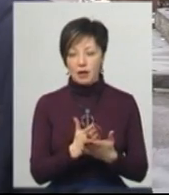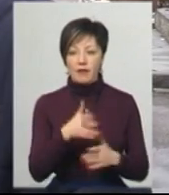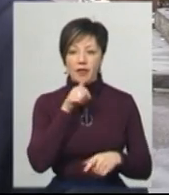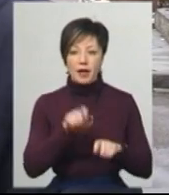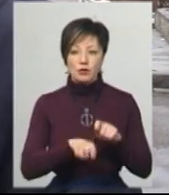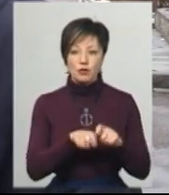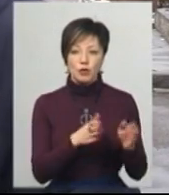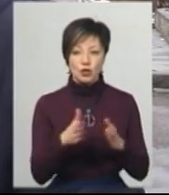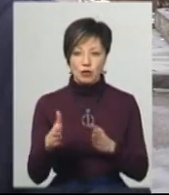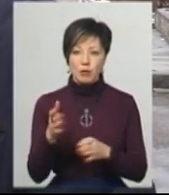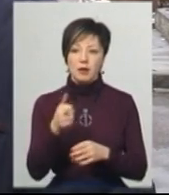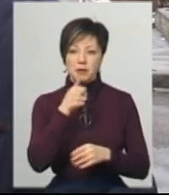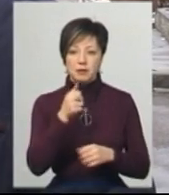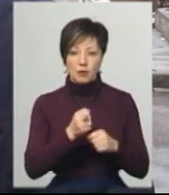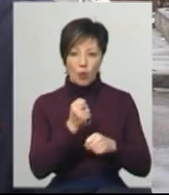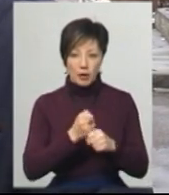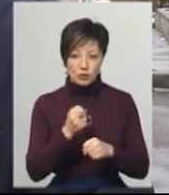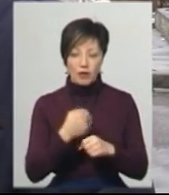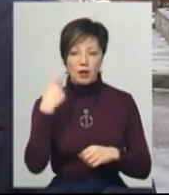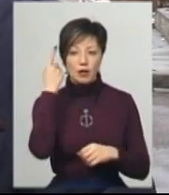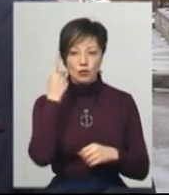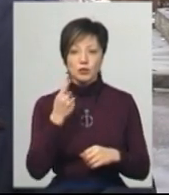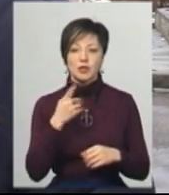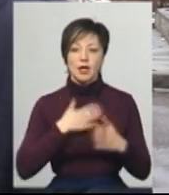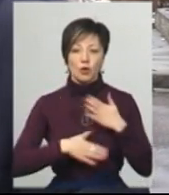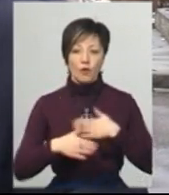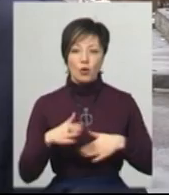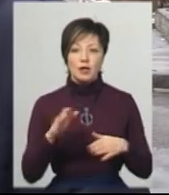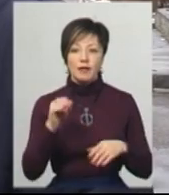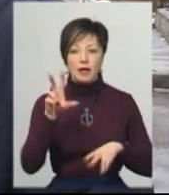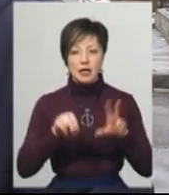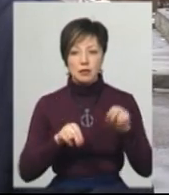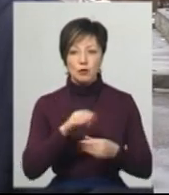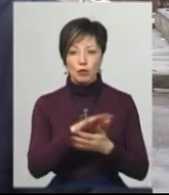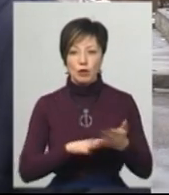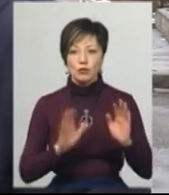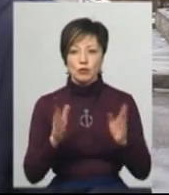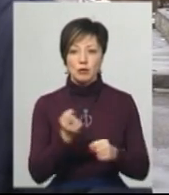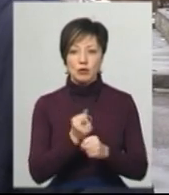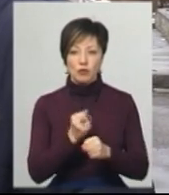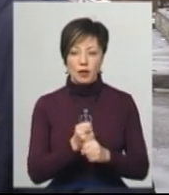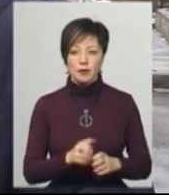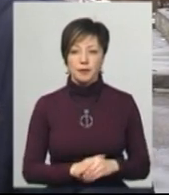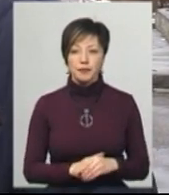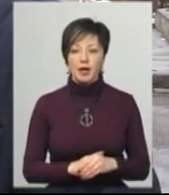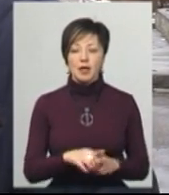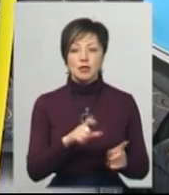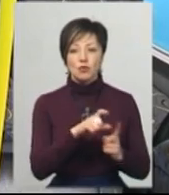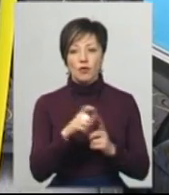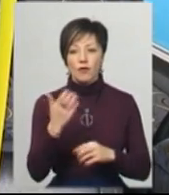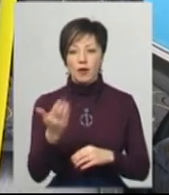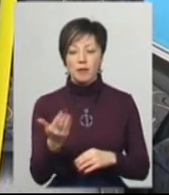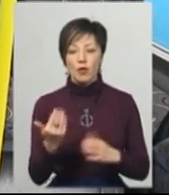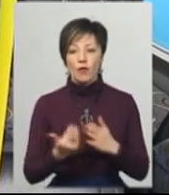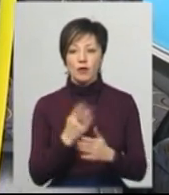тестовому режимі їх опрацювали. Я думаю, що ми задоволені, надіємося, що в подальшому вони будуть працювати. За словами Віктора Паламарчука,